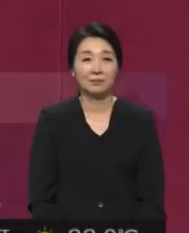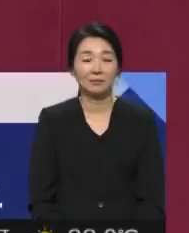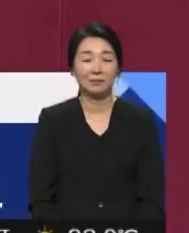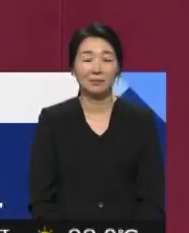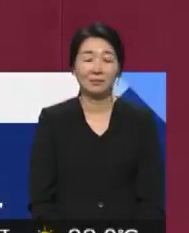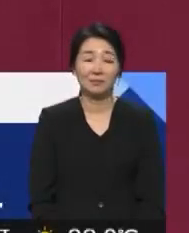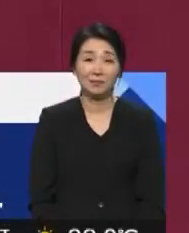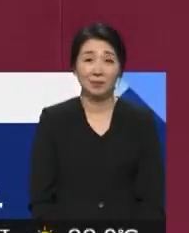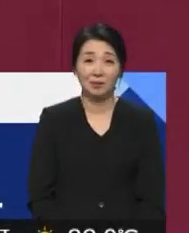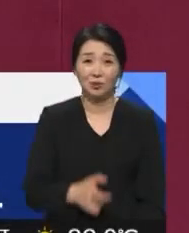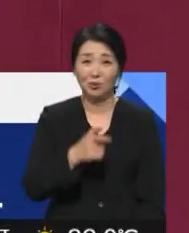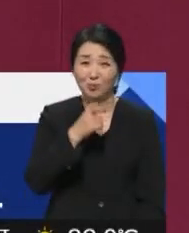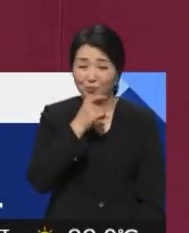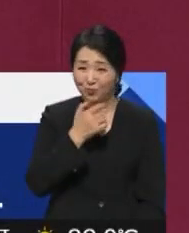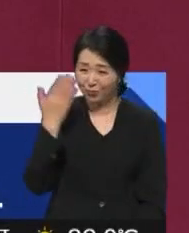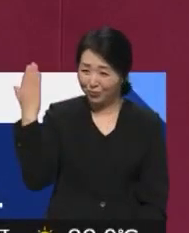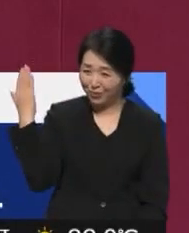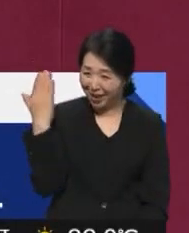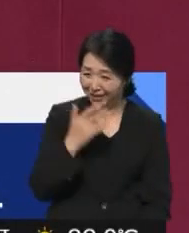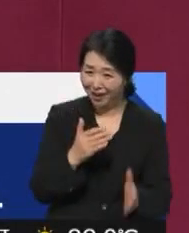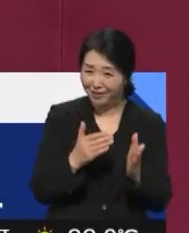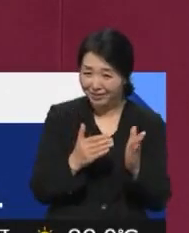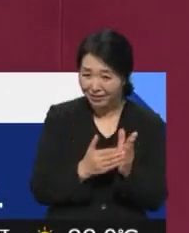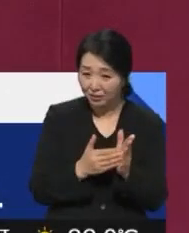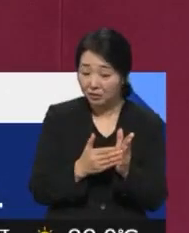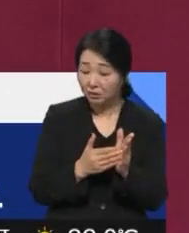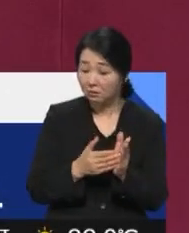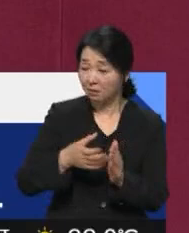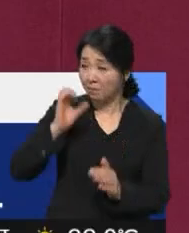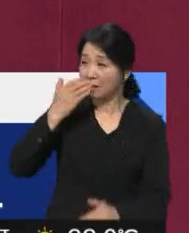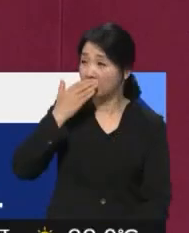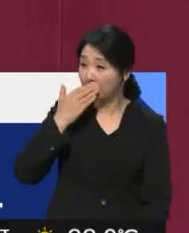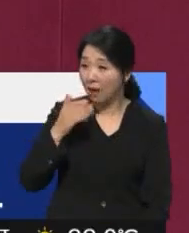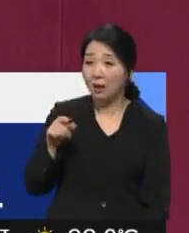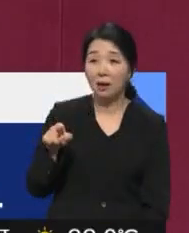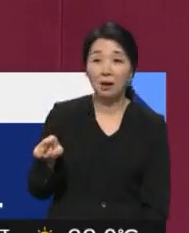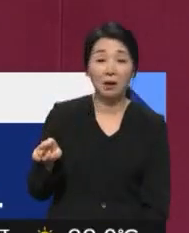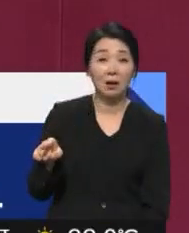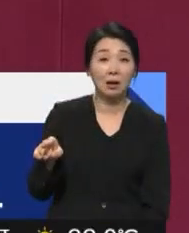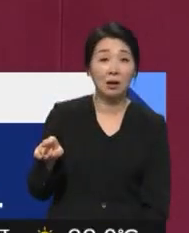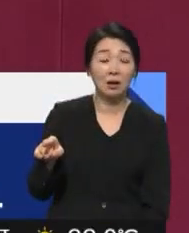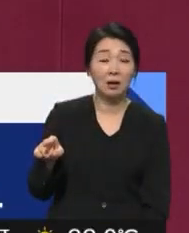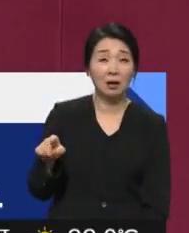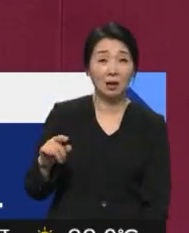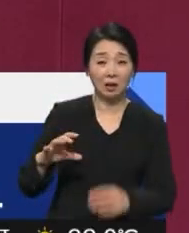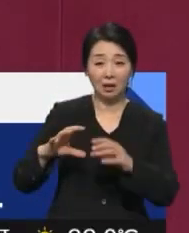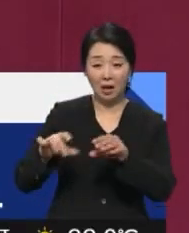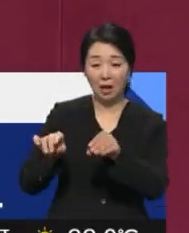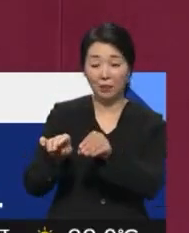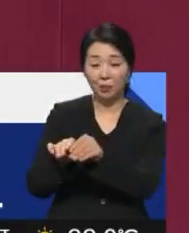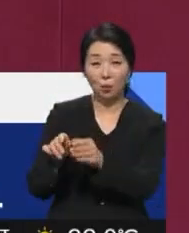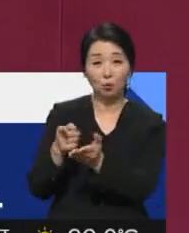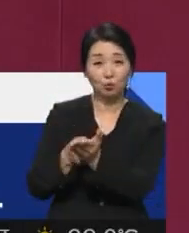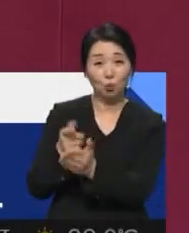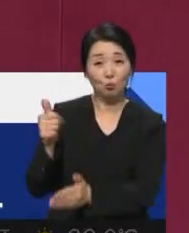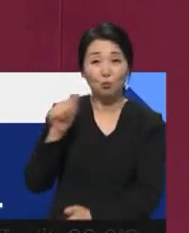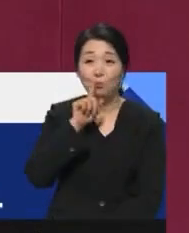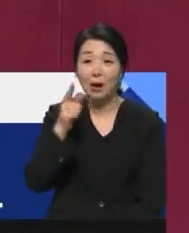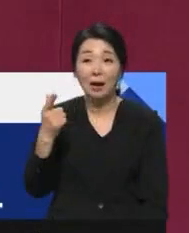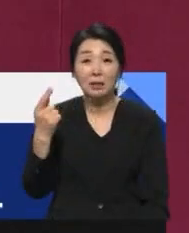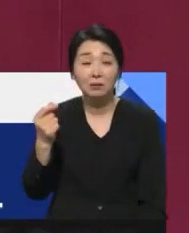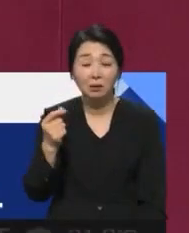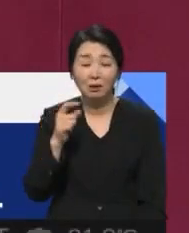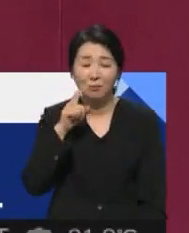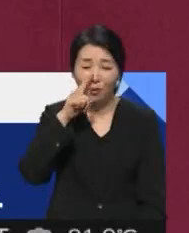희석된 핵 오염수를 마실 수 있다. 이러는 한덕수 총리님의 말씀처럼